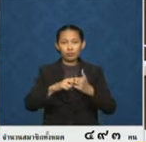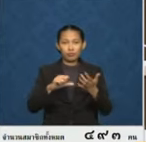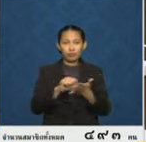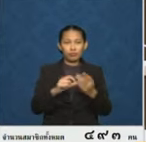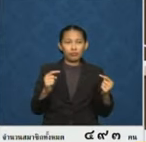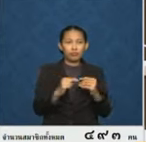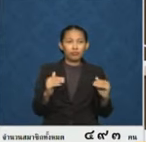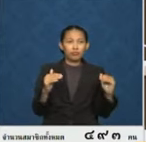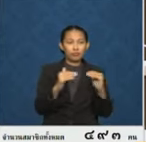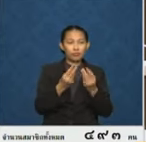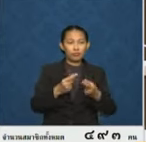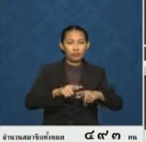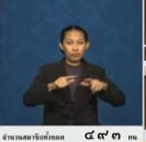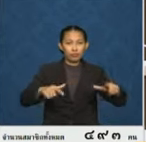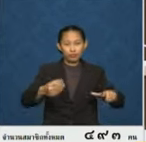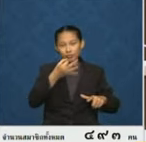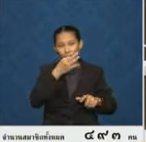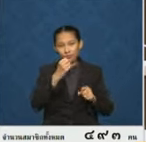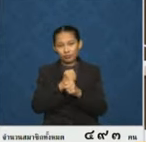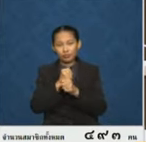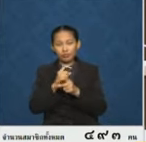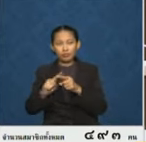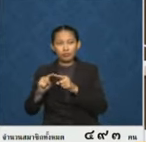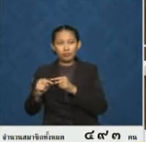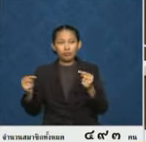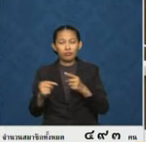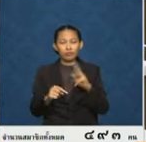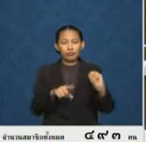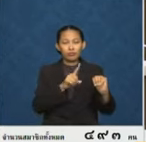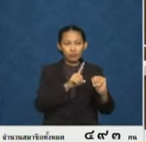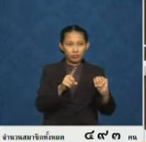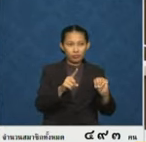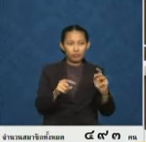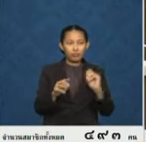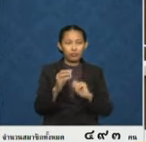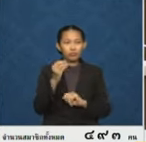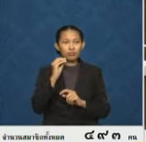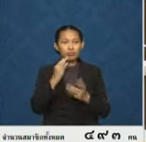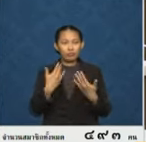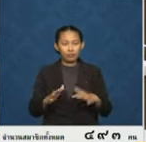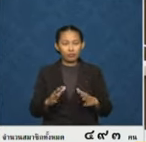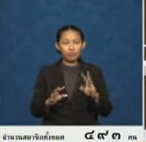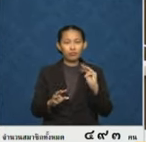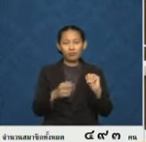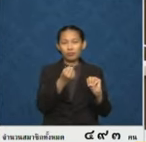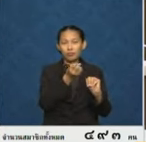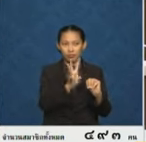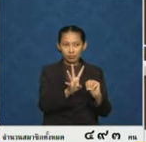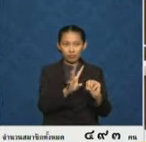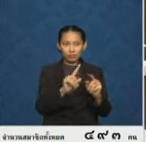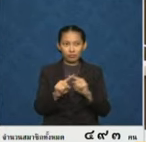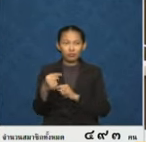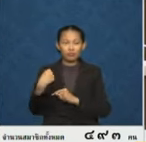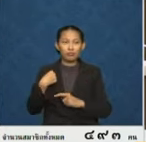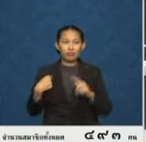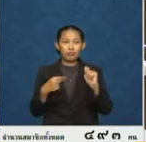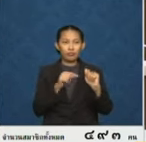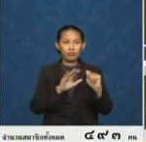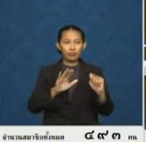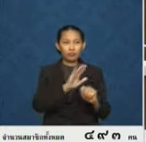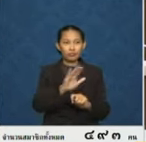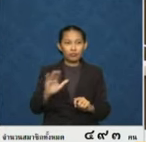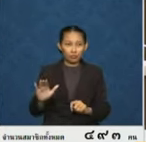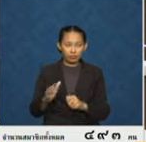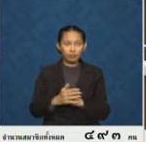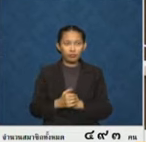สิทธิในที่ดินทำกินให้กับพี่น้องในพื้นที่หมู่ที่ 1บ้านหาดไข่เต่าและหมู่ที่ 14บ้านคลองกระอานตำบบลนปขอำเภอบางแก้ว